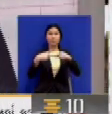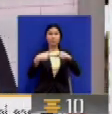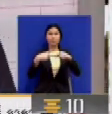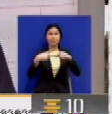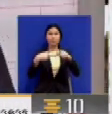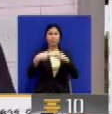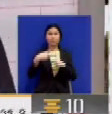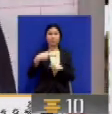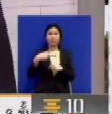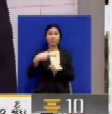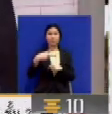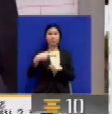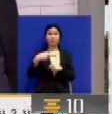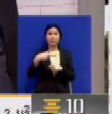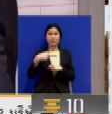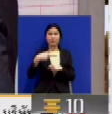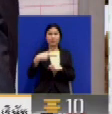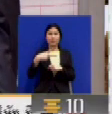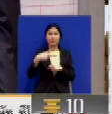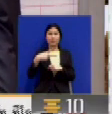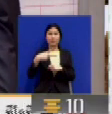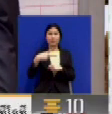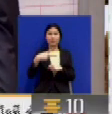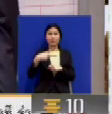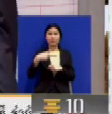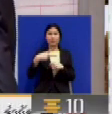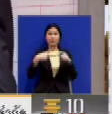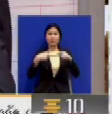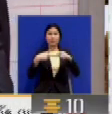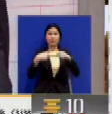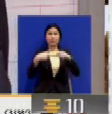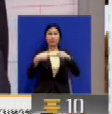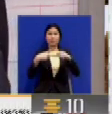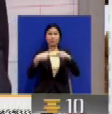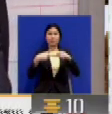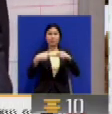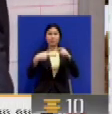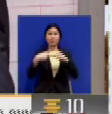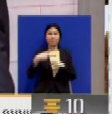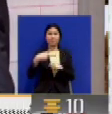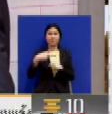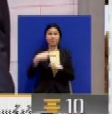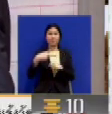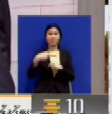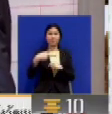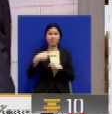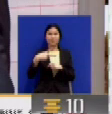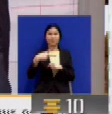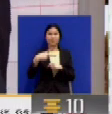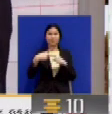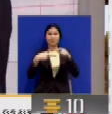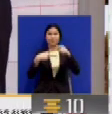ได้เป็นประธานแล้วนะแล้วยังตกลงกันไม่ได้นะถ้าว่าตอนนี้นะพรรคประชาชนได้เหงื่อแตกพรรคหามลุงก็ต้องเหงื่อแตกว่า